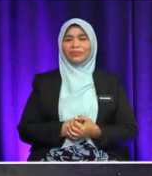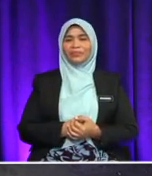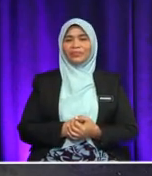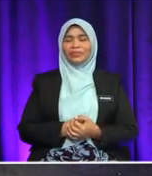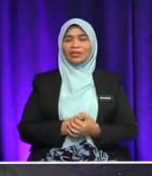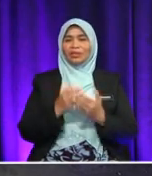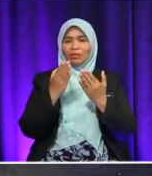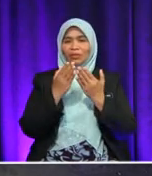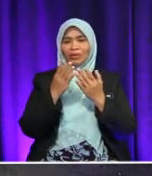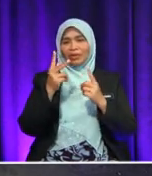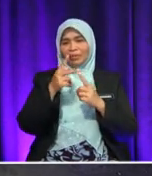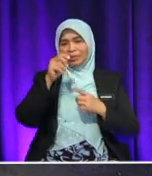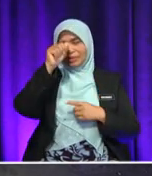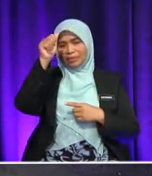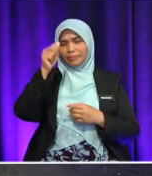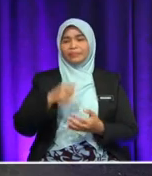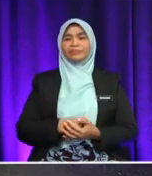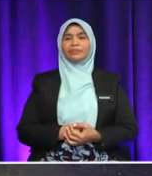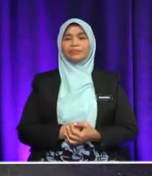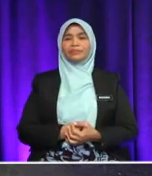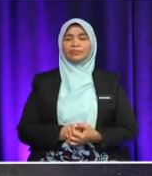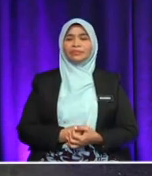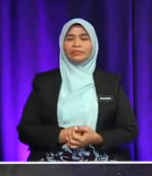Allah Subhanahu Wa Ta'ala